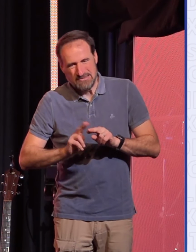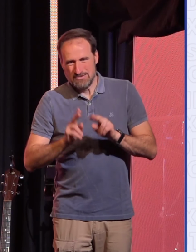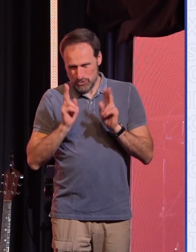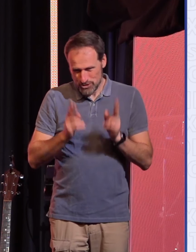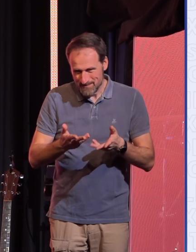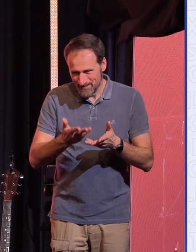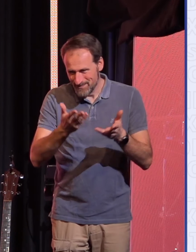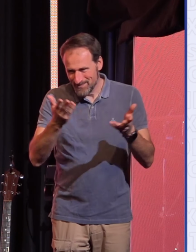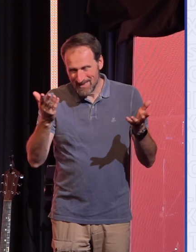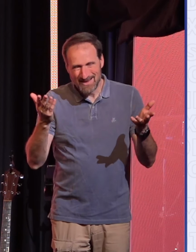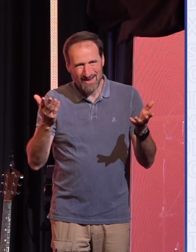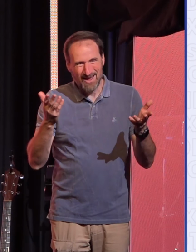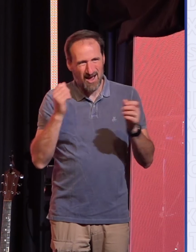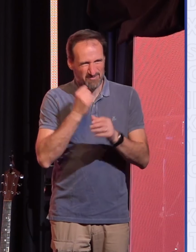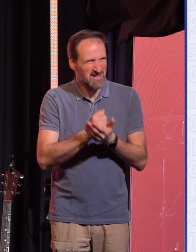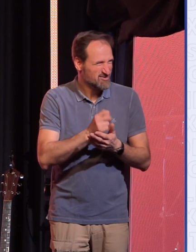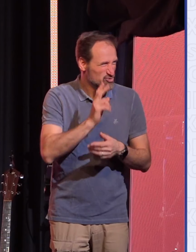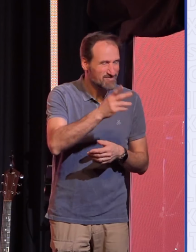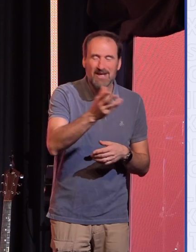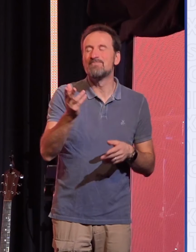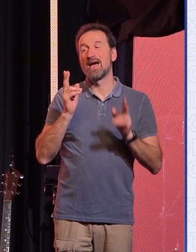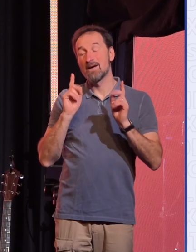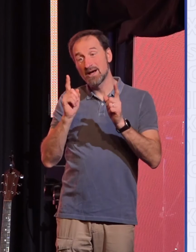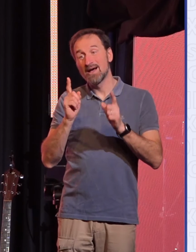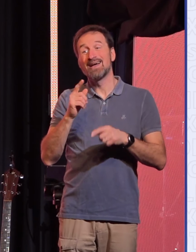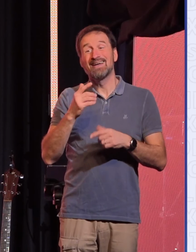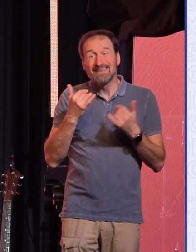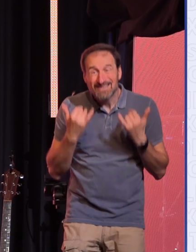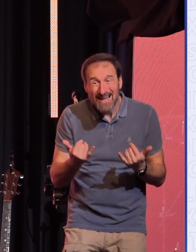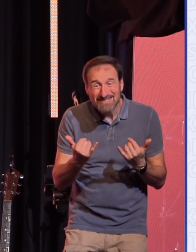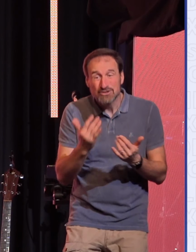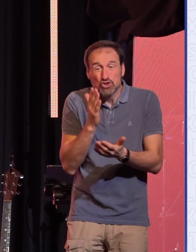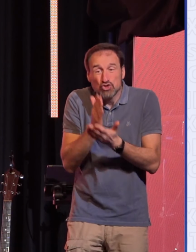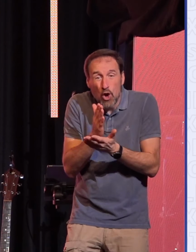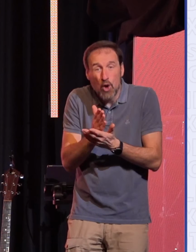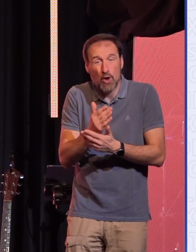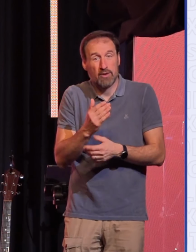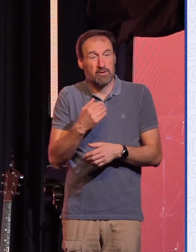Frag ihn, Jesus, wo gibt es Dinge in meinem Leben, an denen ich noch arbeiten darf?